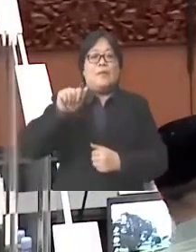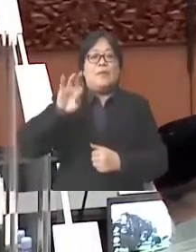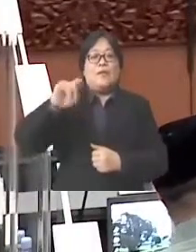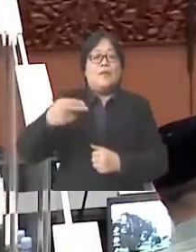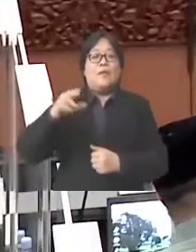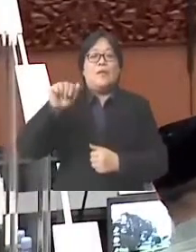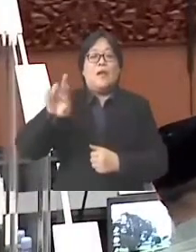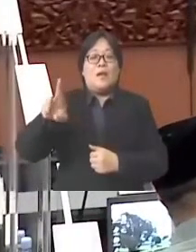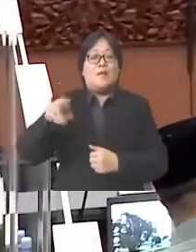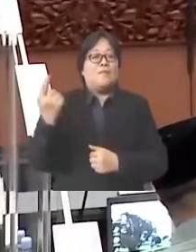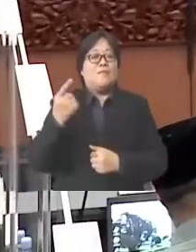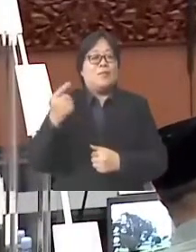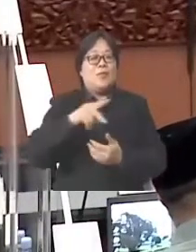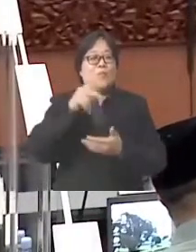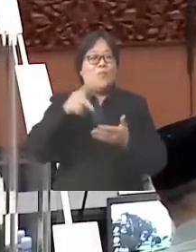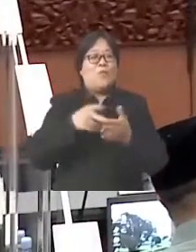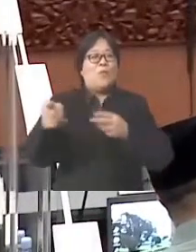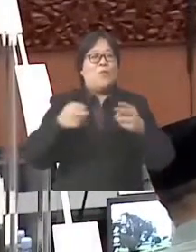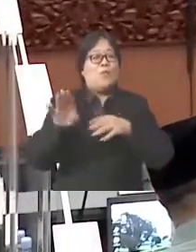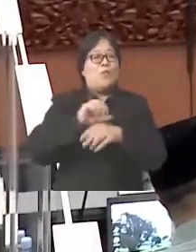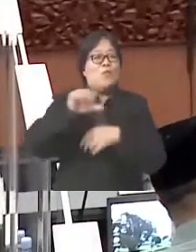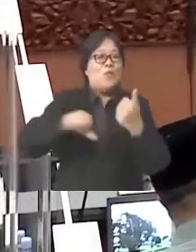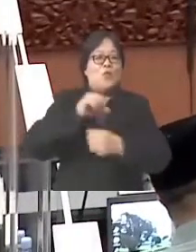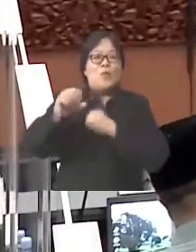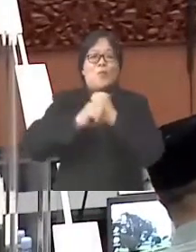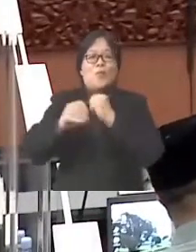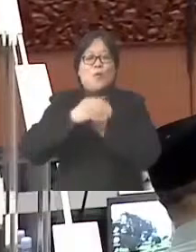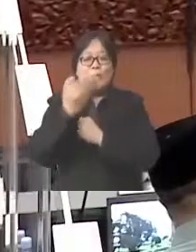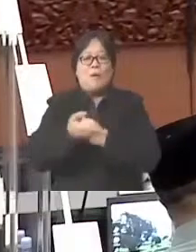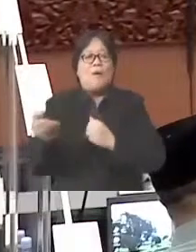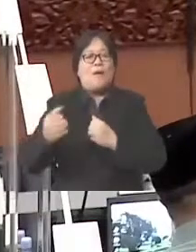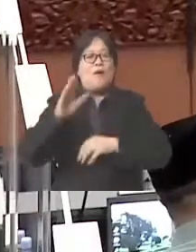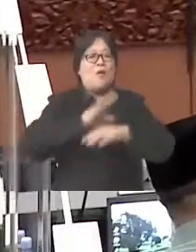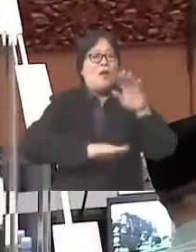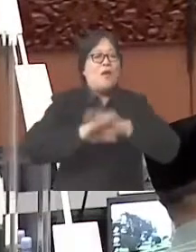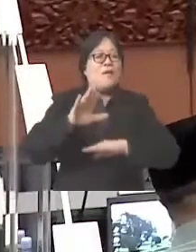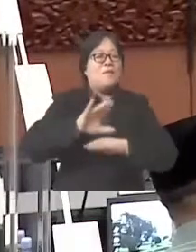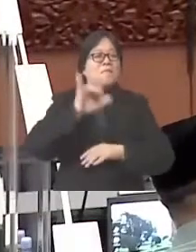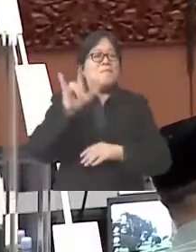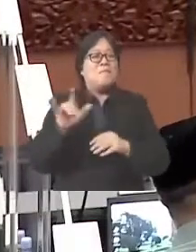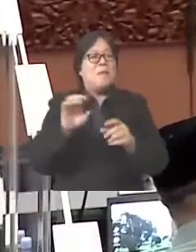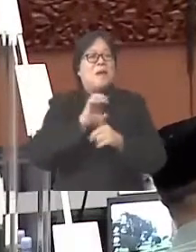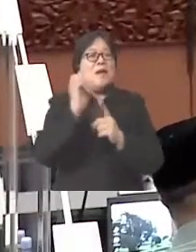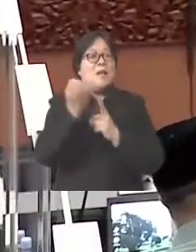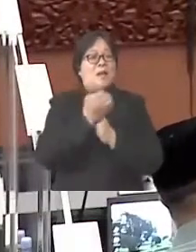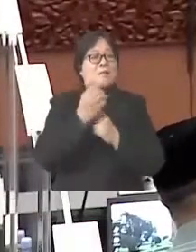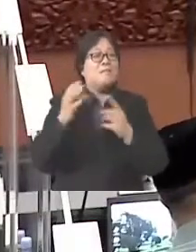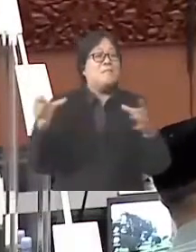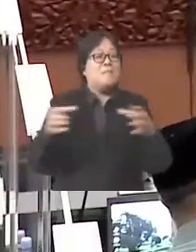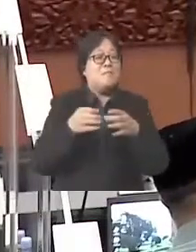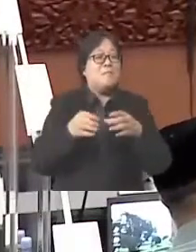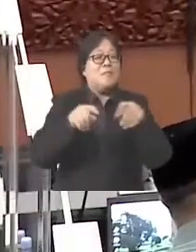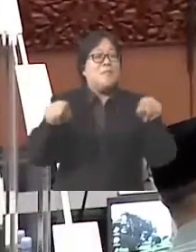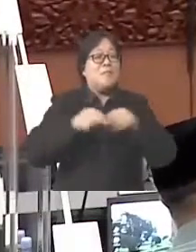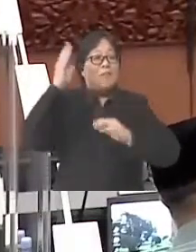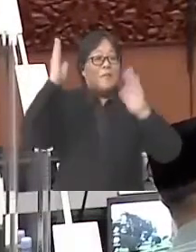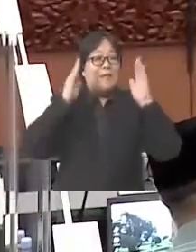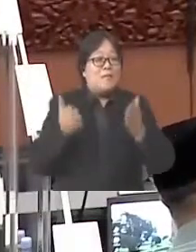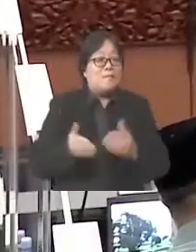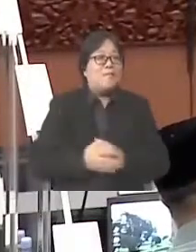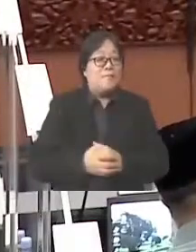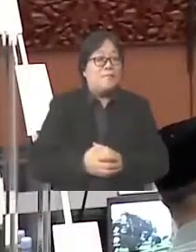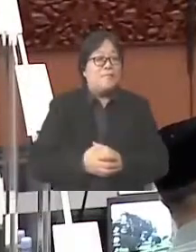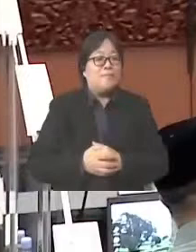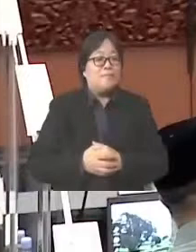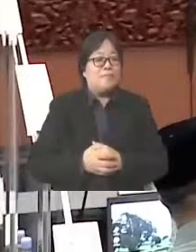eh yaitu sebuah pesan sosial yang mempromosikan dengan bahkan Craft mesra alam yang dihasilkan oleh community tempatan